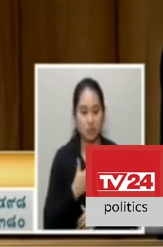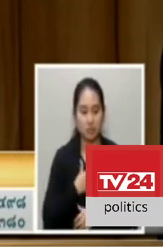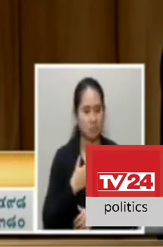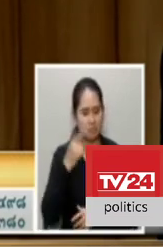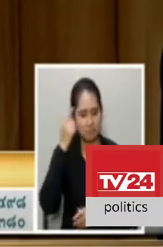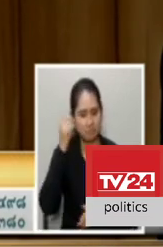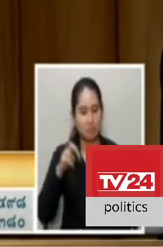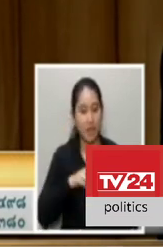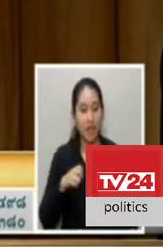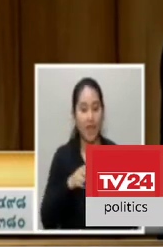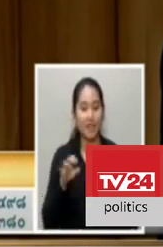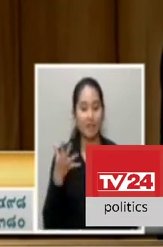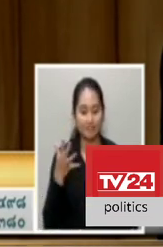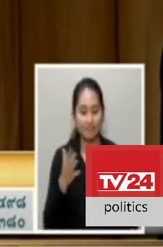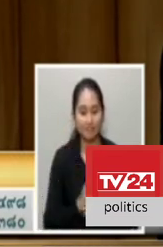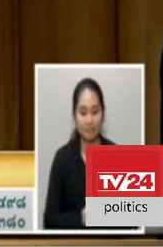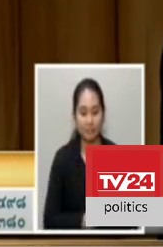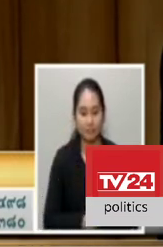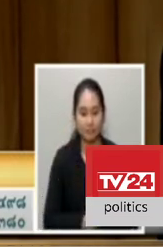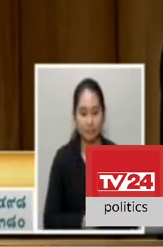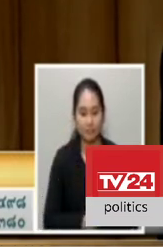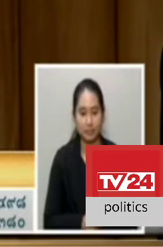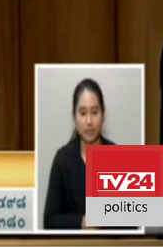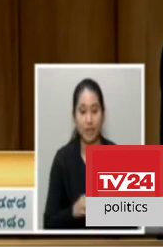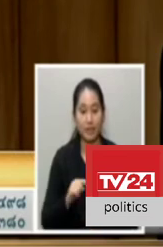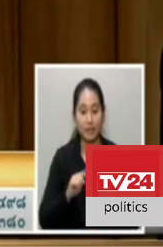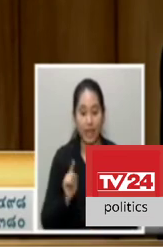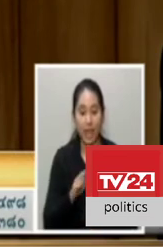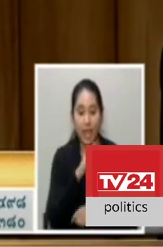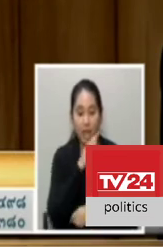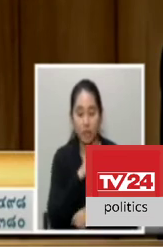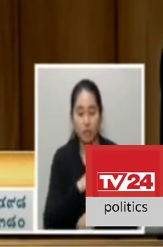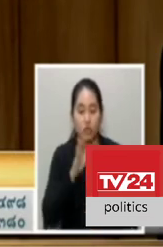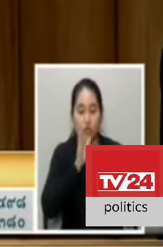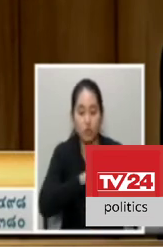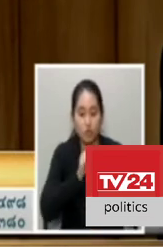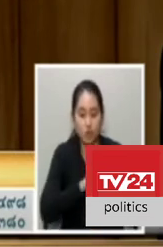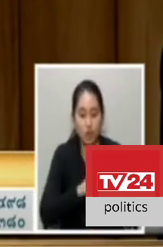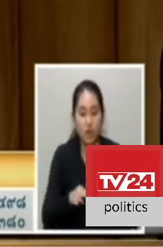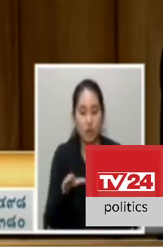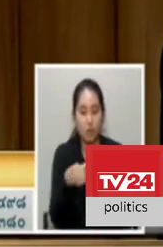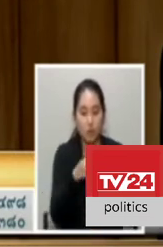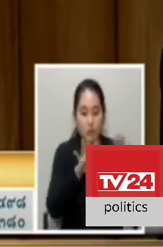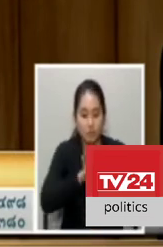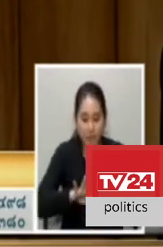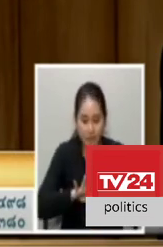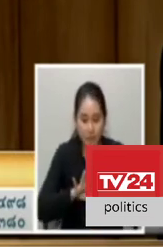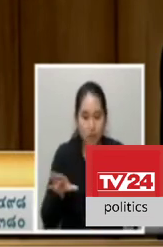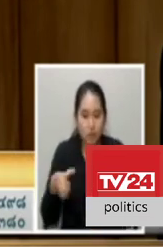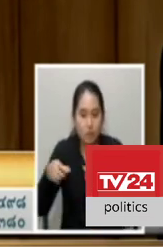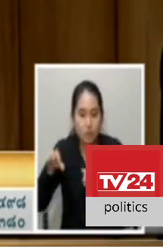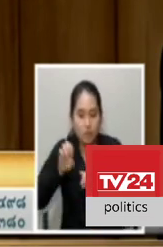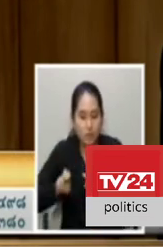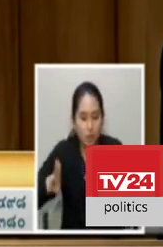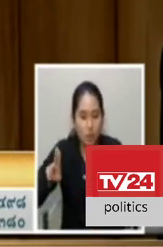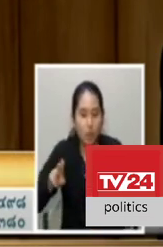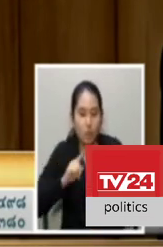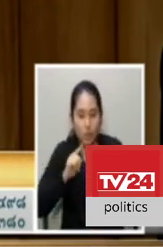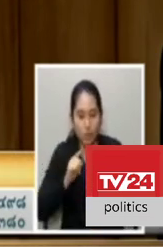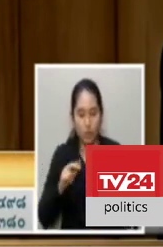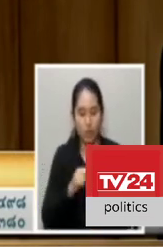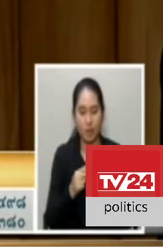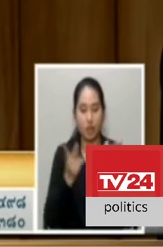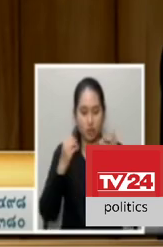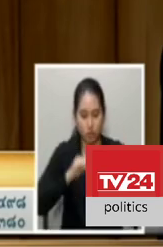าแต่ว่าท่านจะไปชวนให้อาเซียนคุยกับ EUแต่ละประเทศอาเซียนเขาก็มีความตกลงเช่น